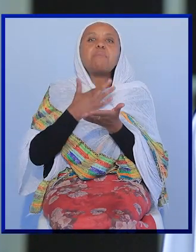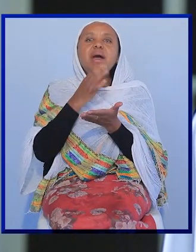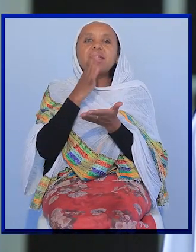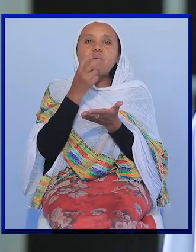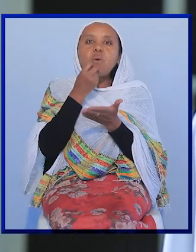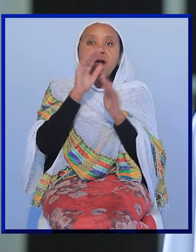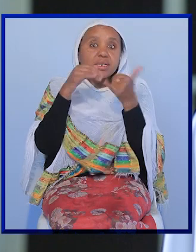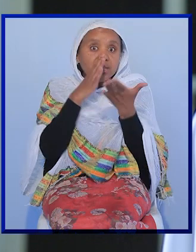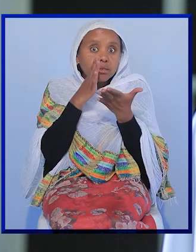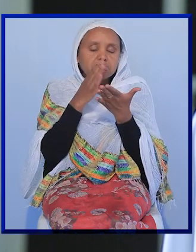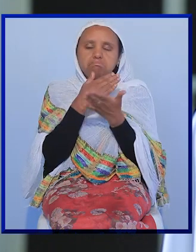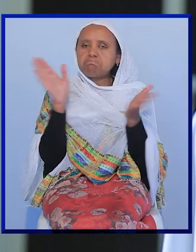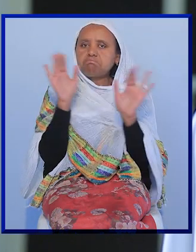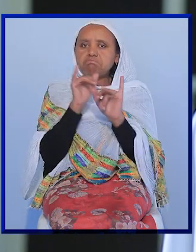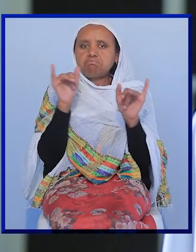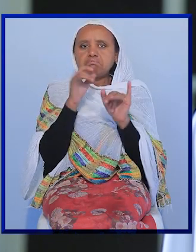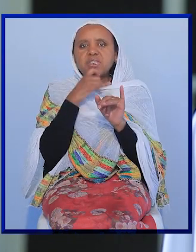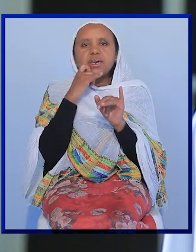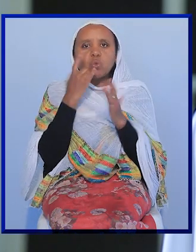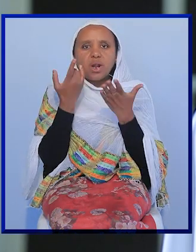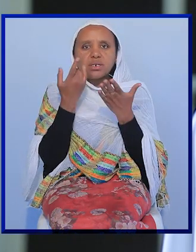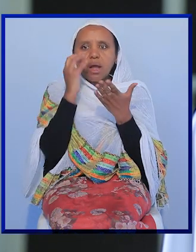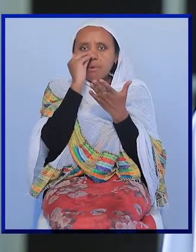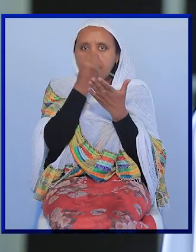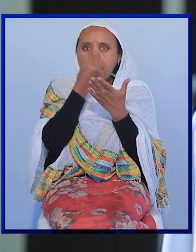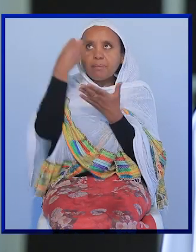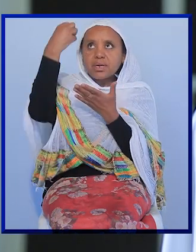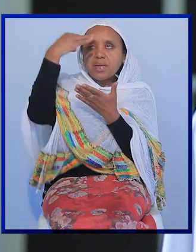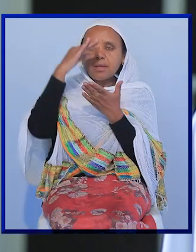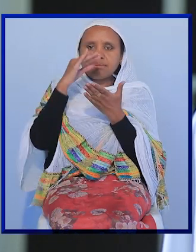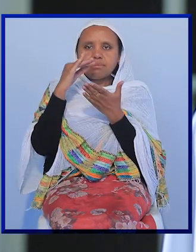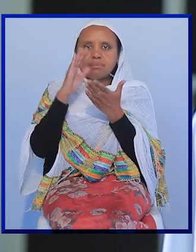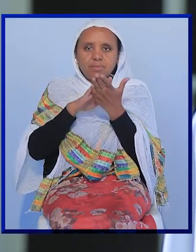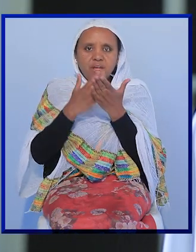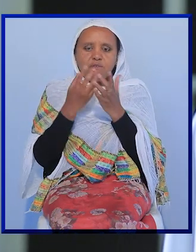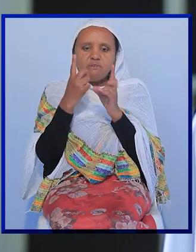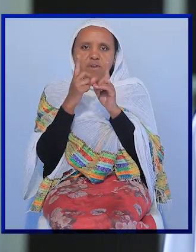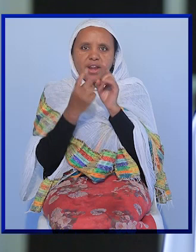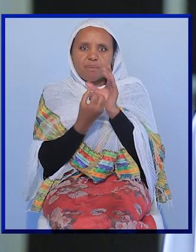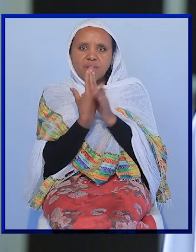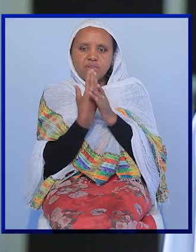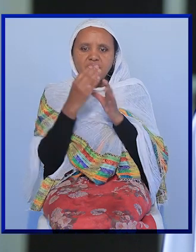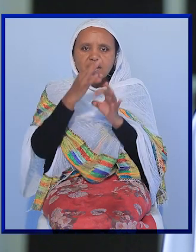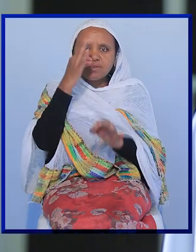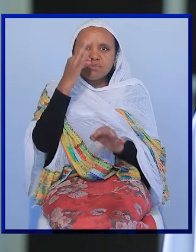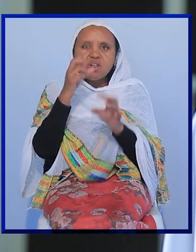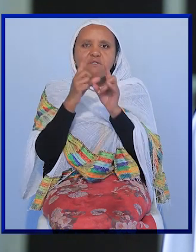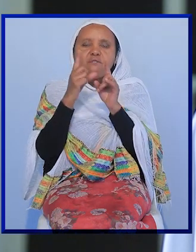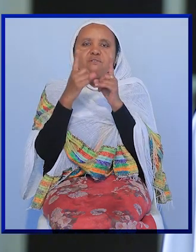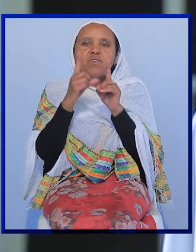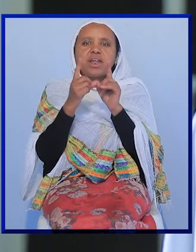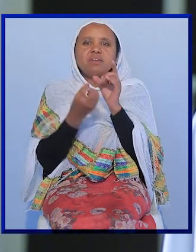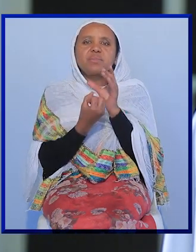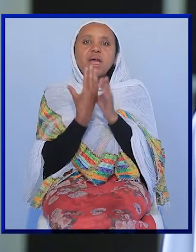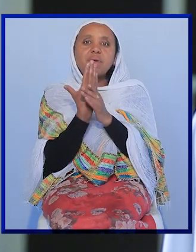ውሃ ካልሰጣት እንዲሁ ትሆናለች። ልክ አበባ በፀሐይ ደግሞ አብስላ ፍሬን እንደምታፈራው ነፍስም ፍሬ ድህነትን